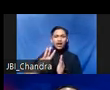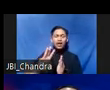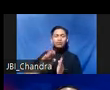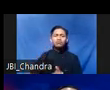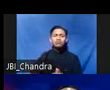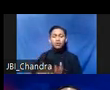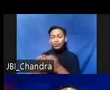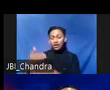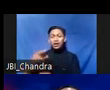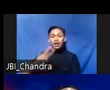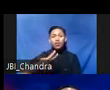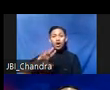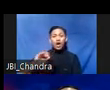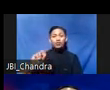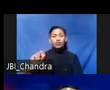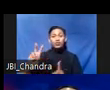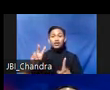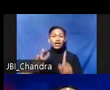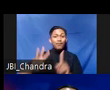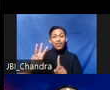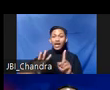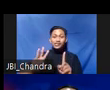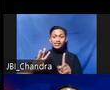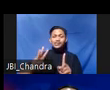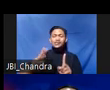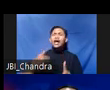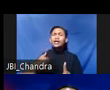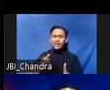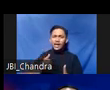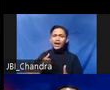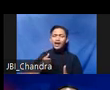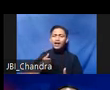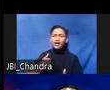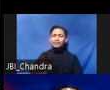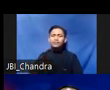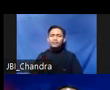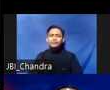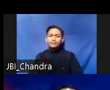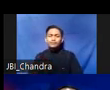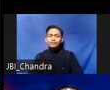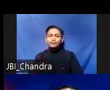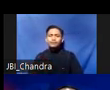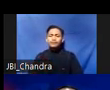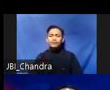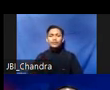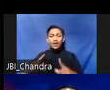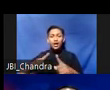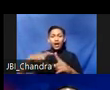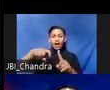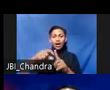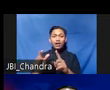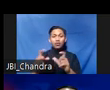2013 itu ada semacam akusisi ya dari mendeley itu awalnya itu pendirinya kan